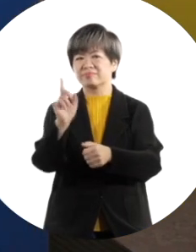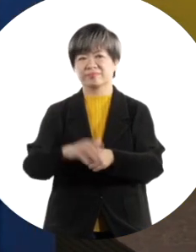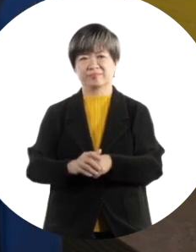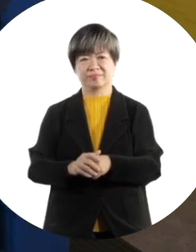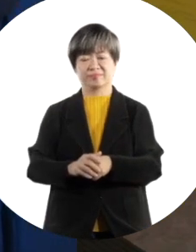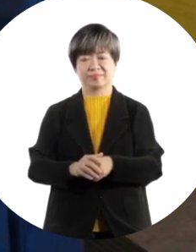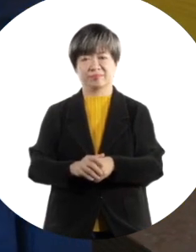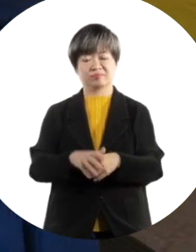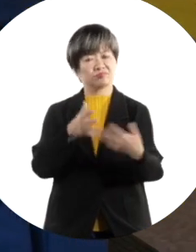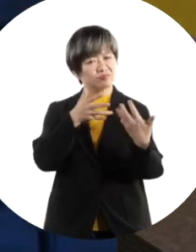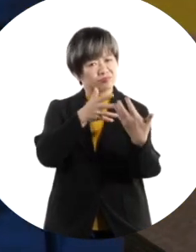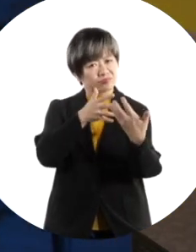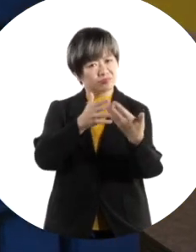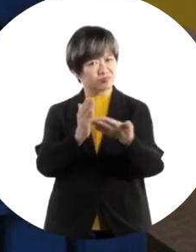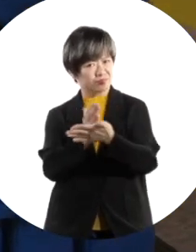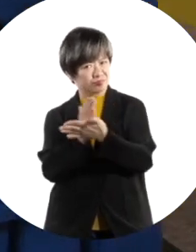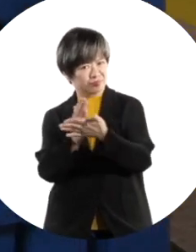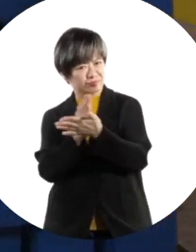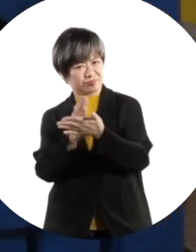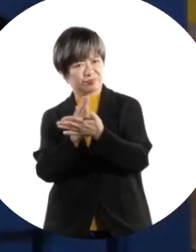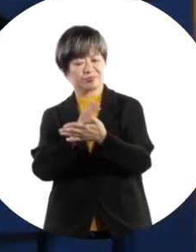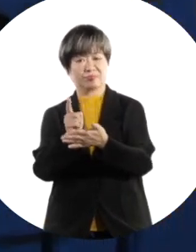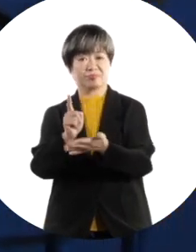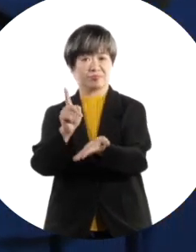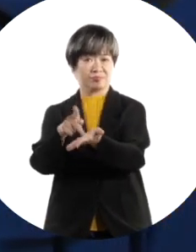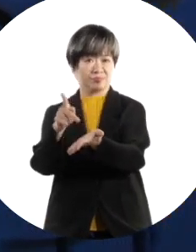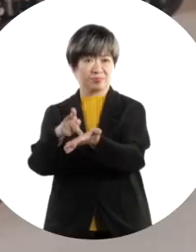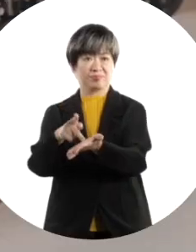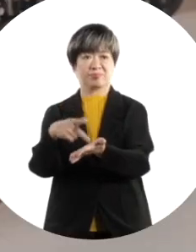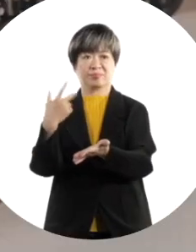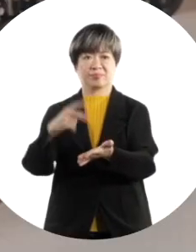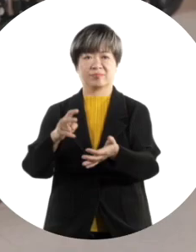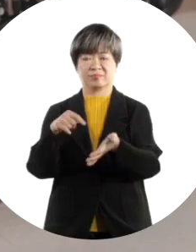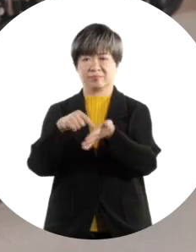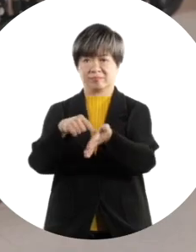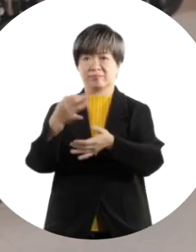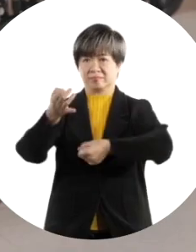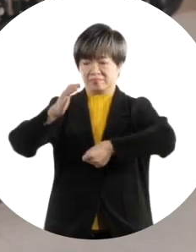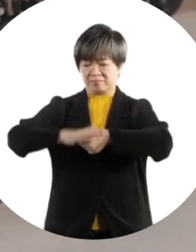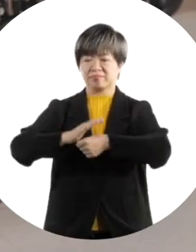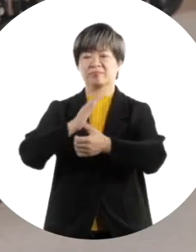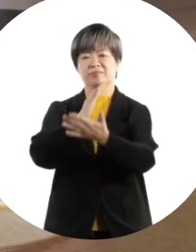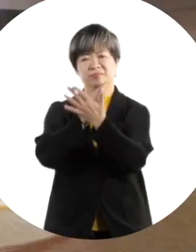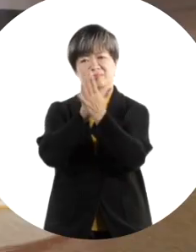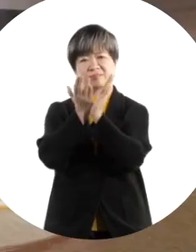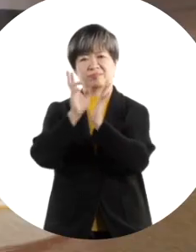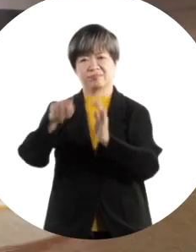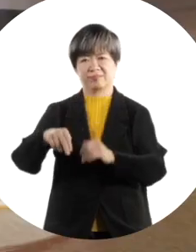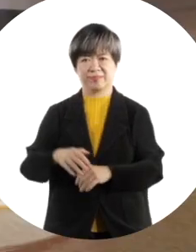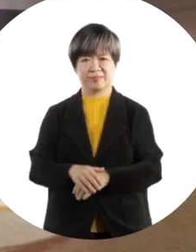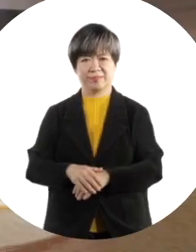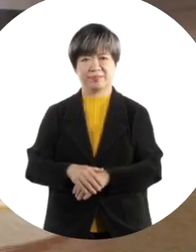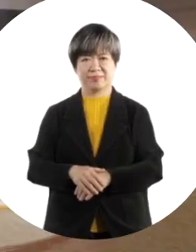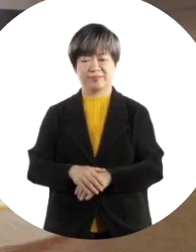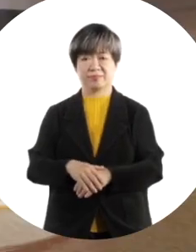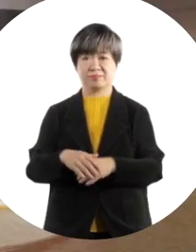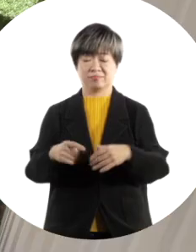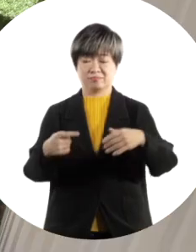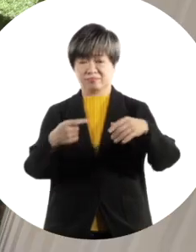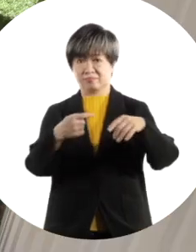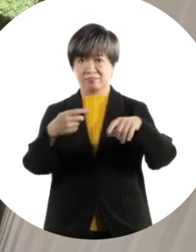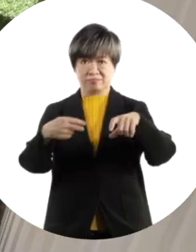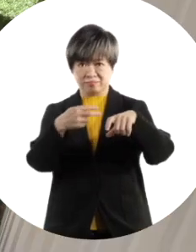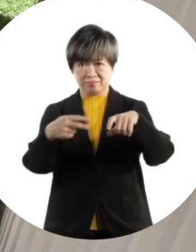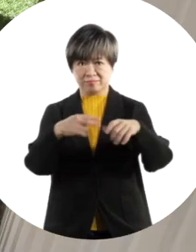为辅具的咨询与评估、辅具租借、协助申请辅助费用补助、辅具的维